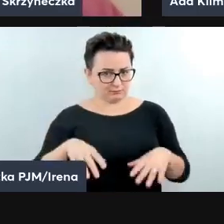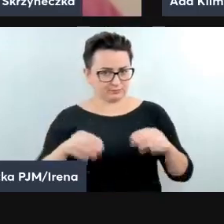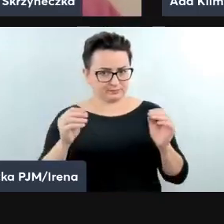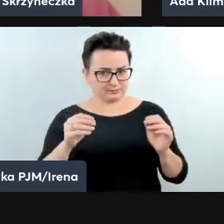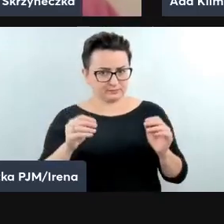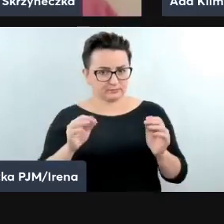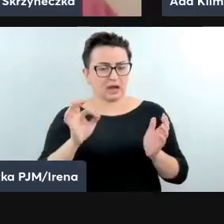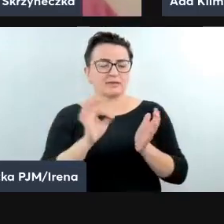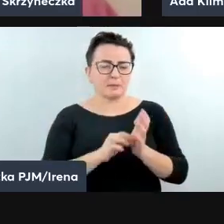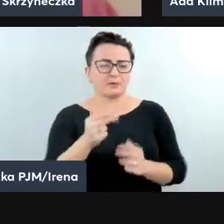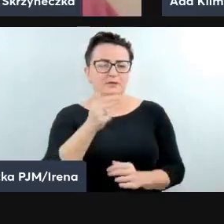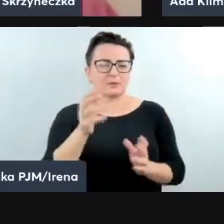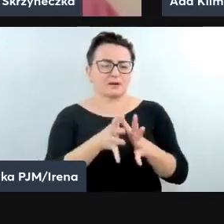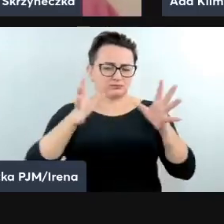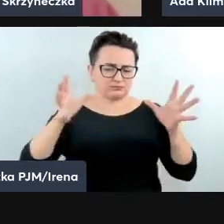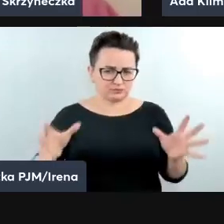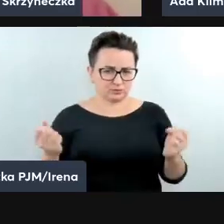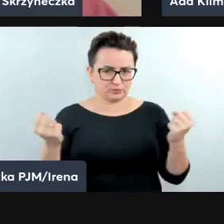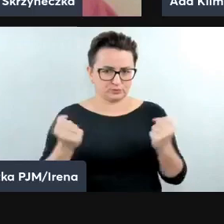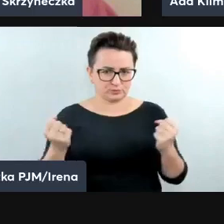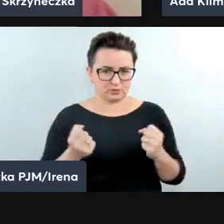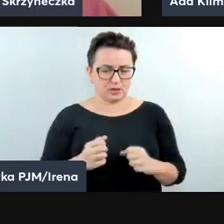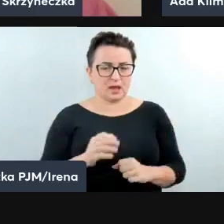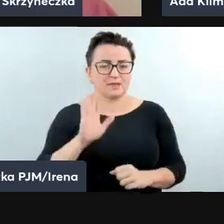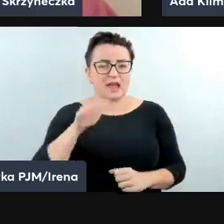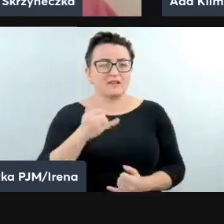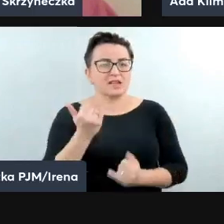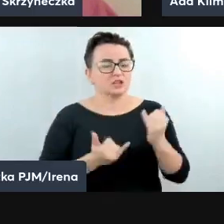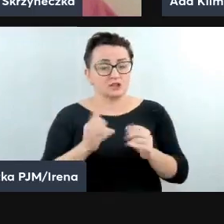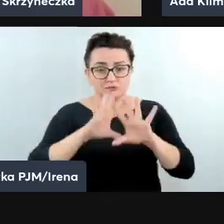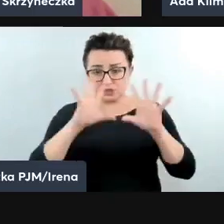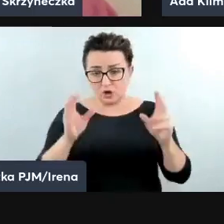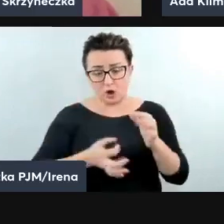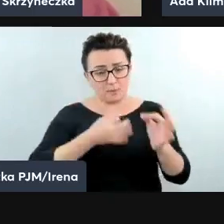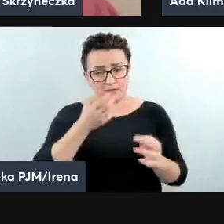jeżeli nie powiemy o wszystkim, to chciałam Was zapytać o jakieś takie najważniejsze